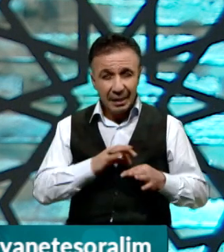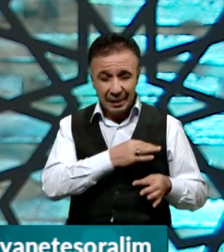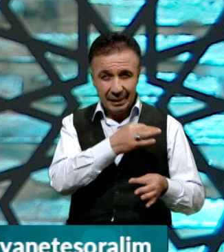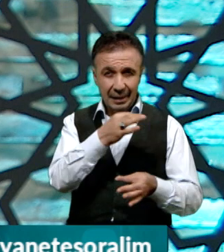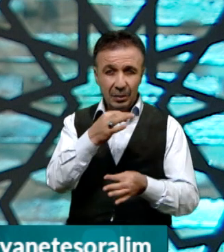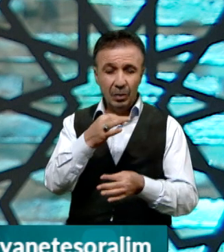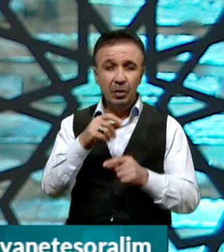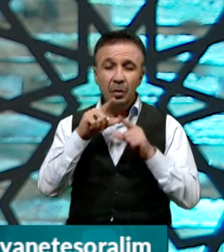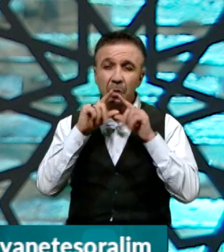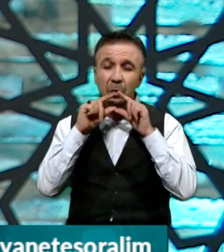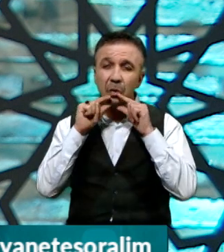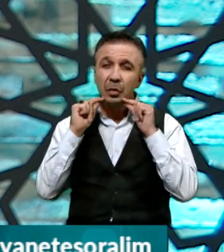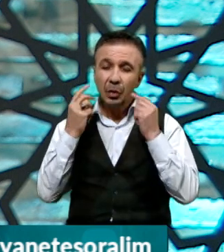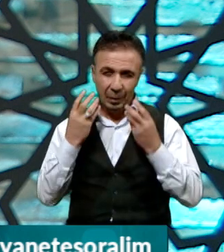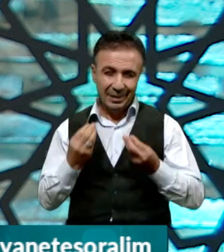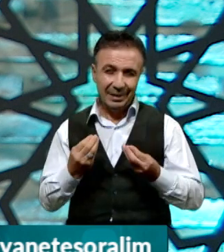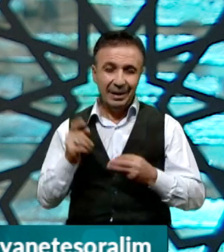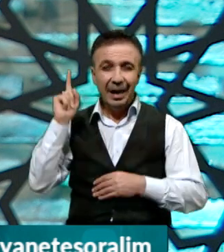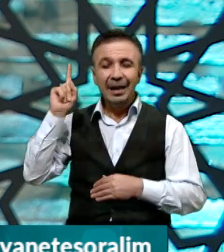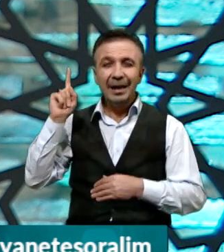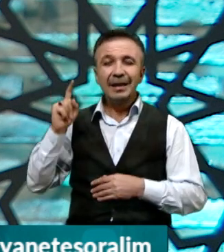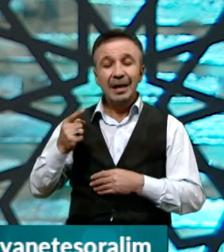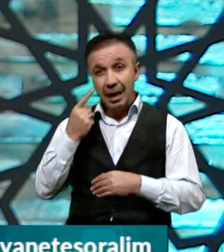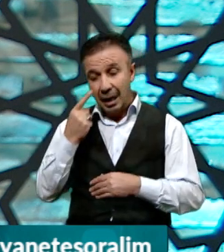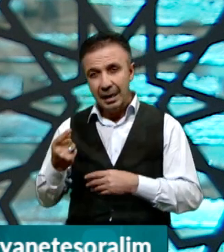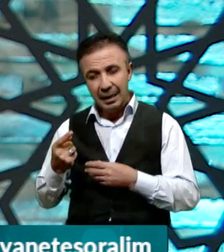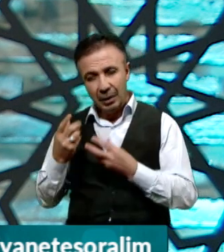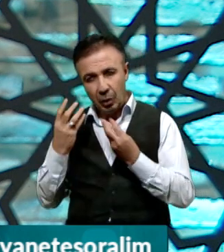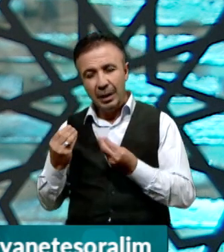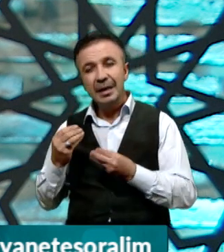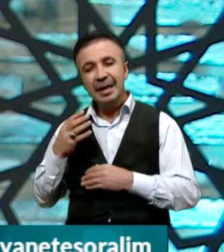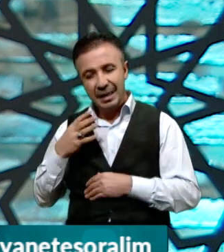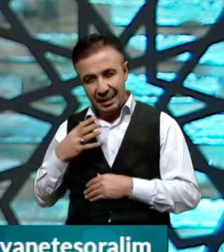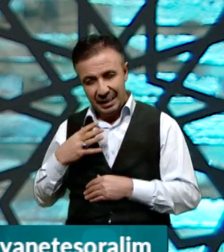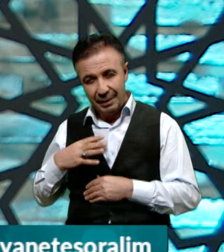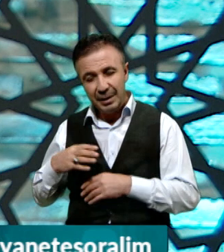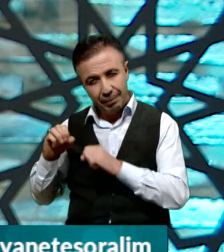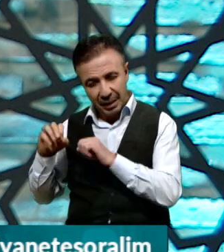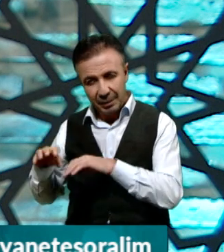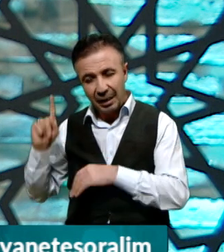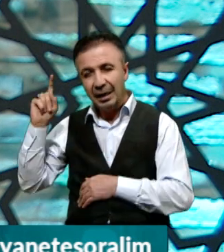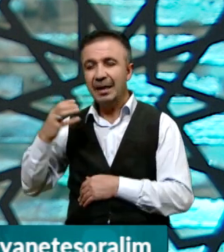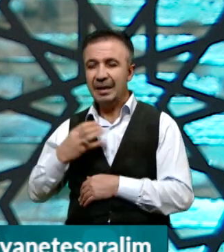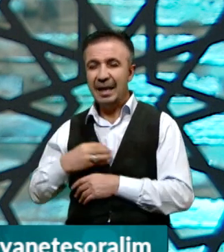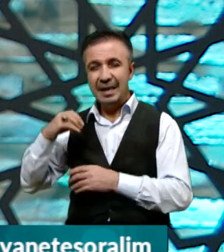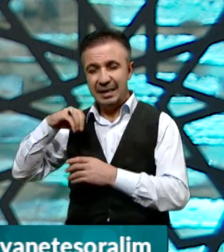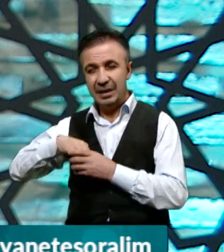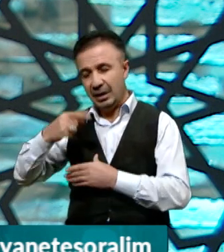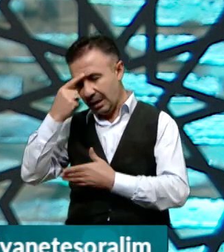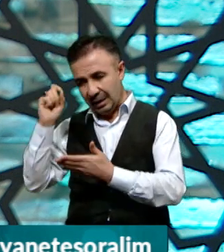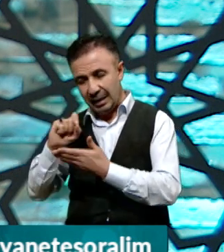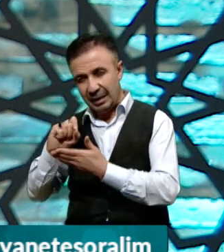insanoğlunun mutluluğundandır. Allah'tan hayırlı olanı istemeyi bırakması ve Allah'ın kendisi için takdir